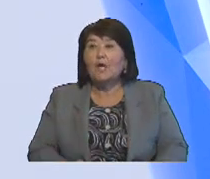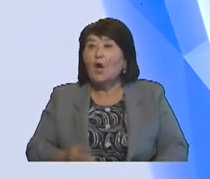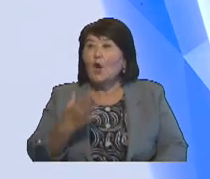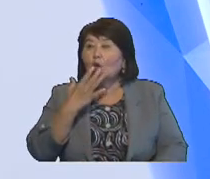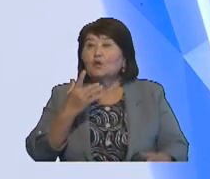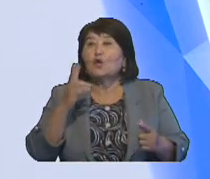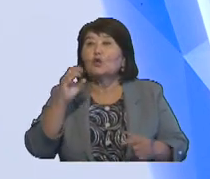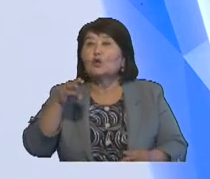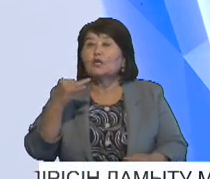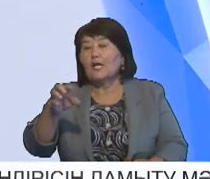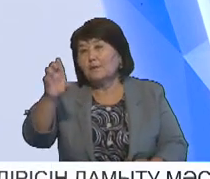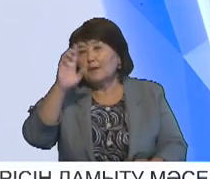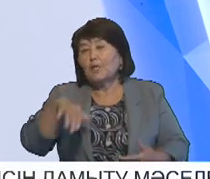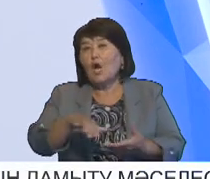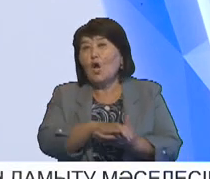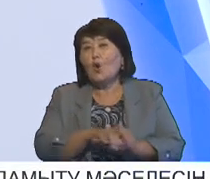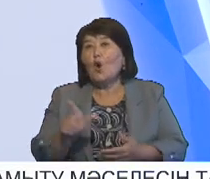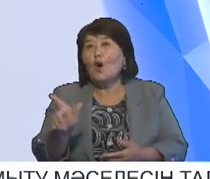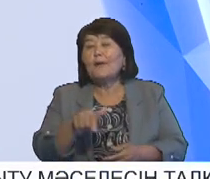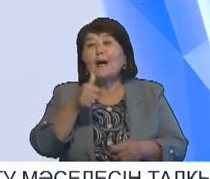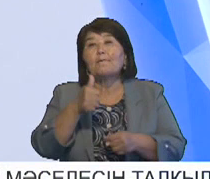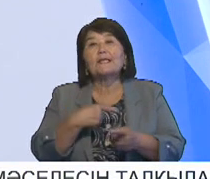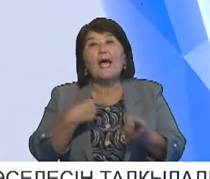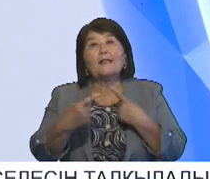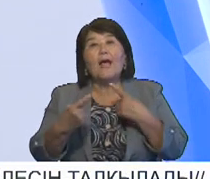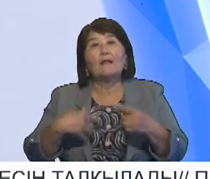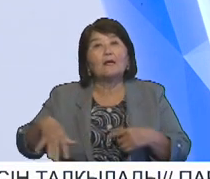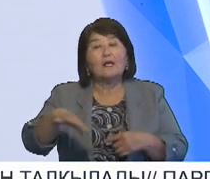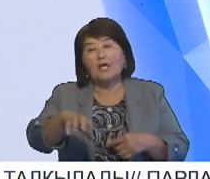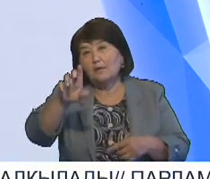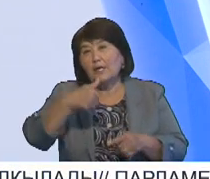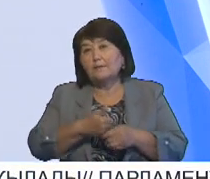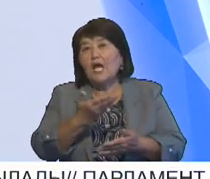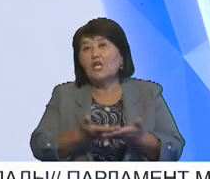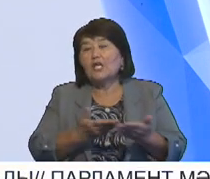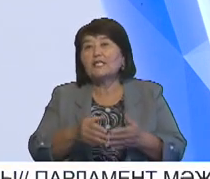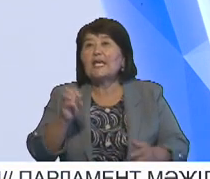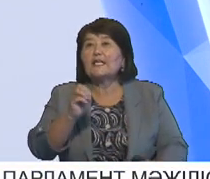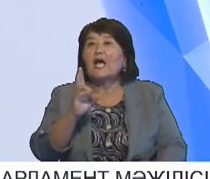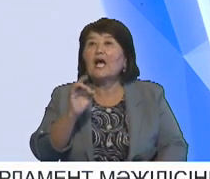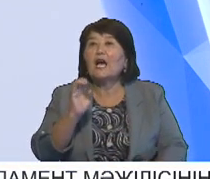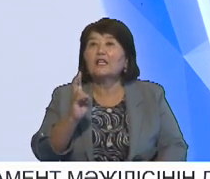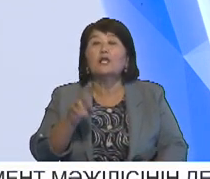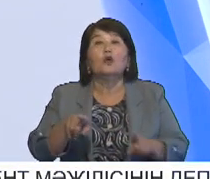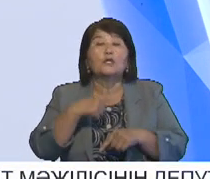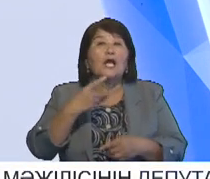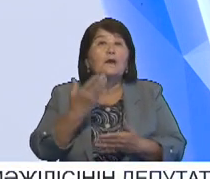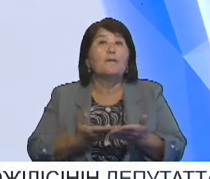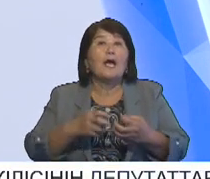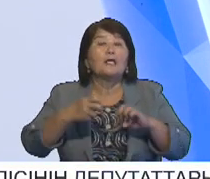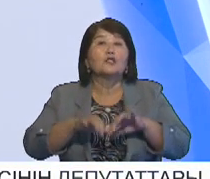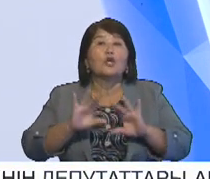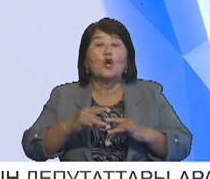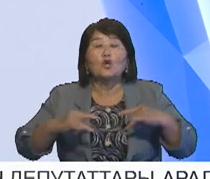Ұлттық құрылтай бұл мемлекет пен қоғам арасындағы басты диалог алаңы. Мемлекеттік кеңесші Ерлан Қарин осылай деді. Және мәселелер тек үстел